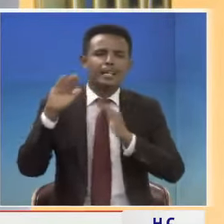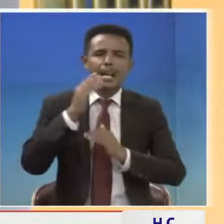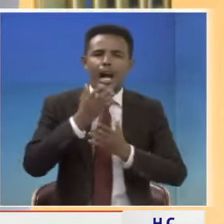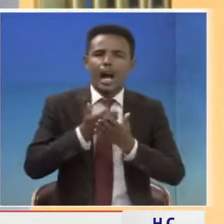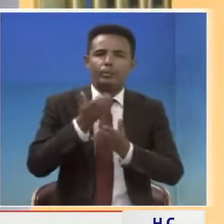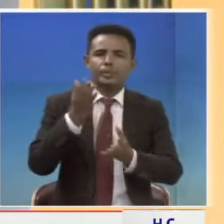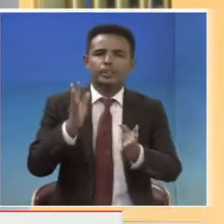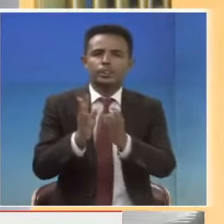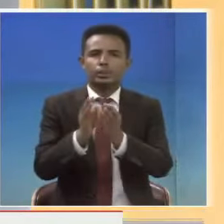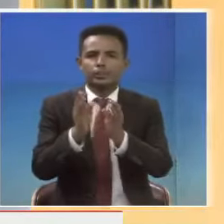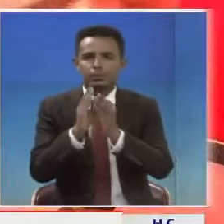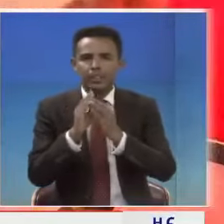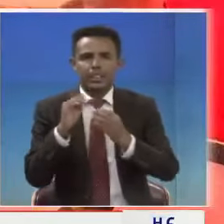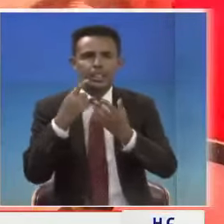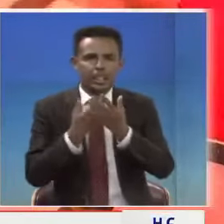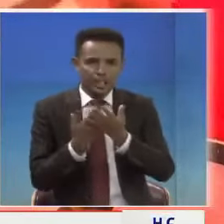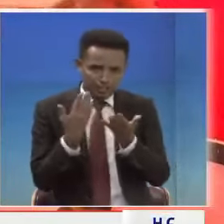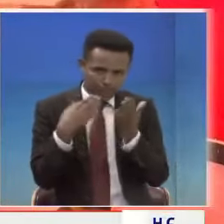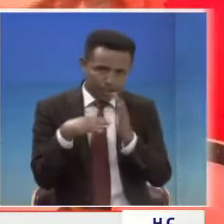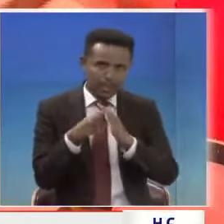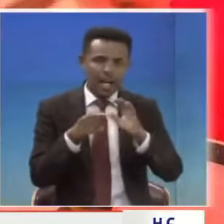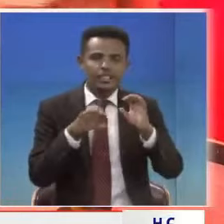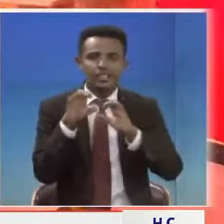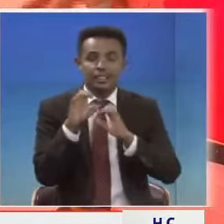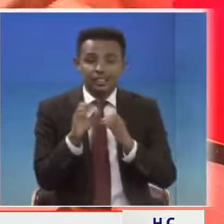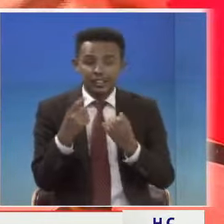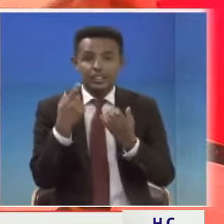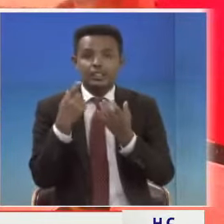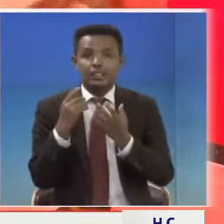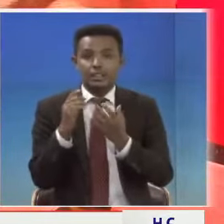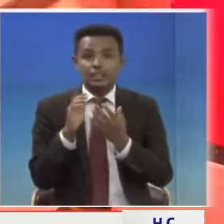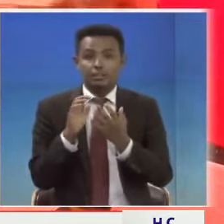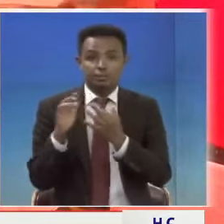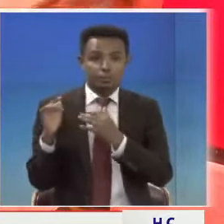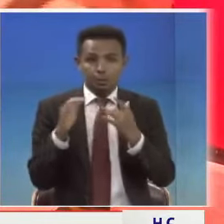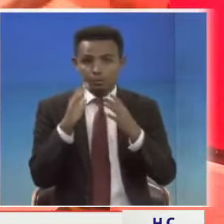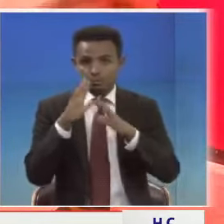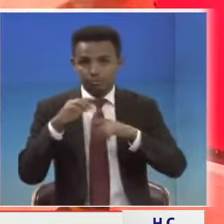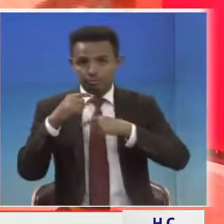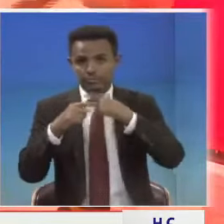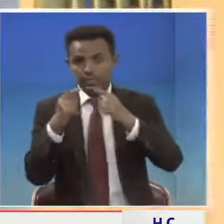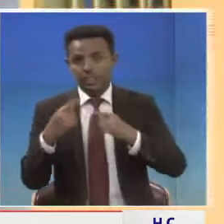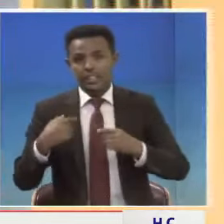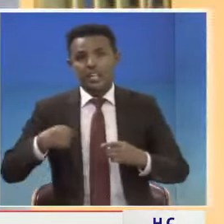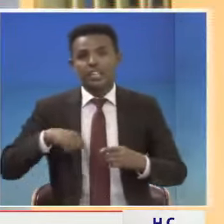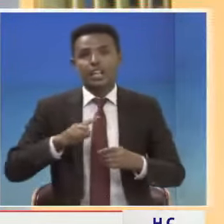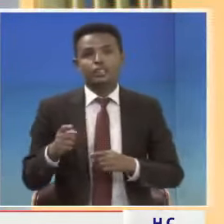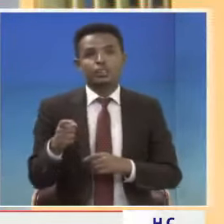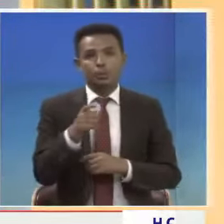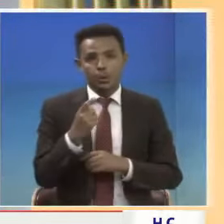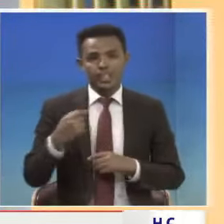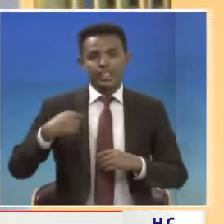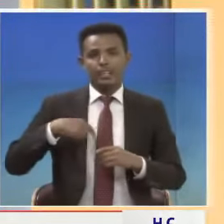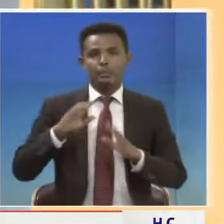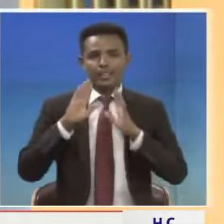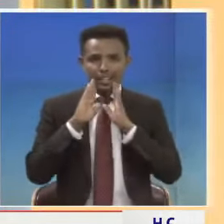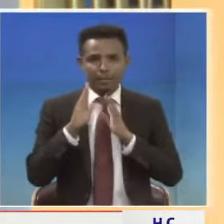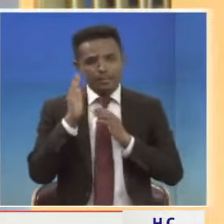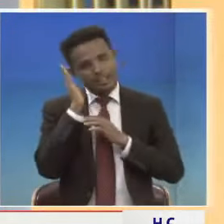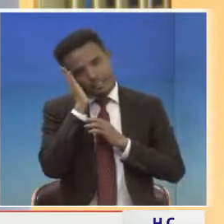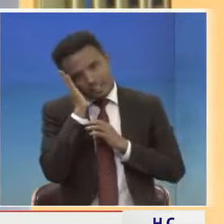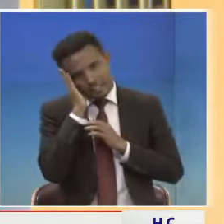ሀብት ሰብስበናል። ያንንም ገቢ አድርገናል። ግንባሩን እየሰጠ ያለ ለኛ ስለሆነ እኛ ደግሞ በሰላም እየተኛን